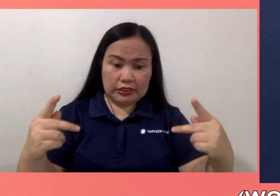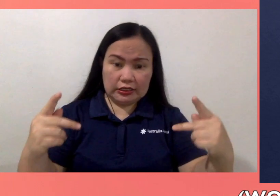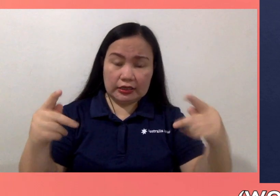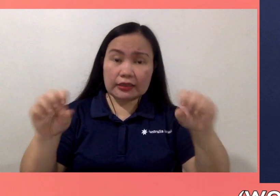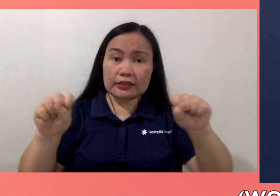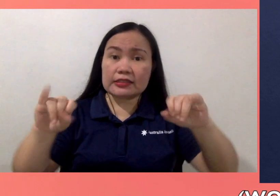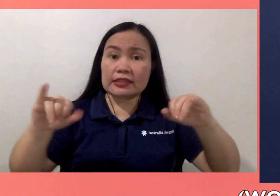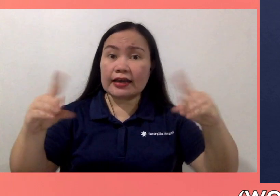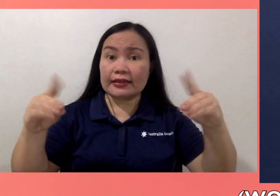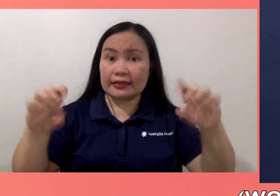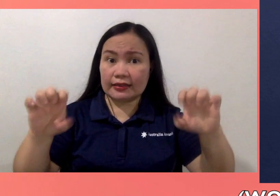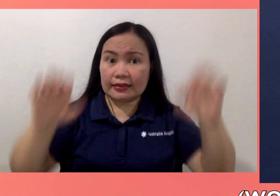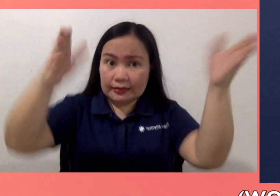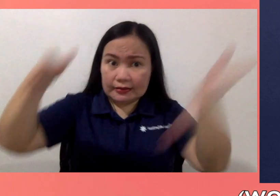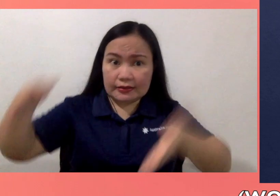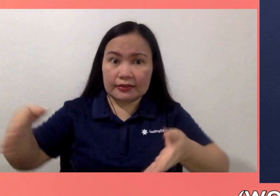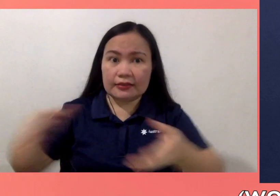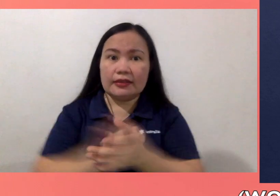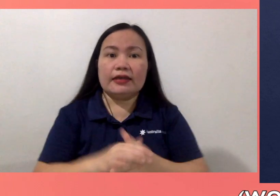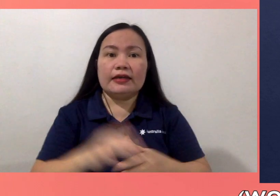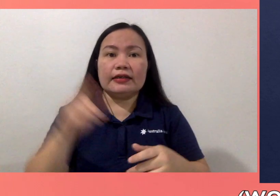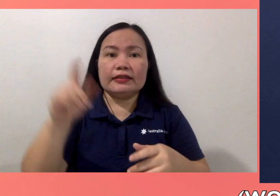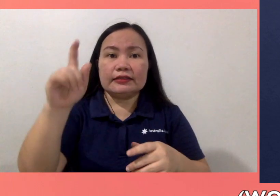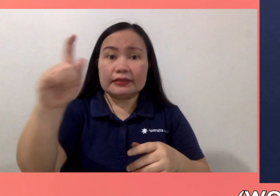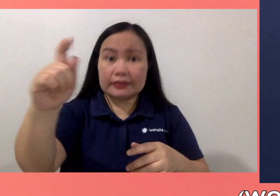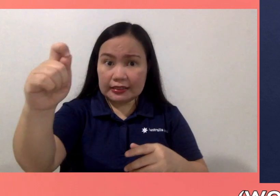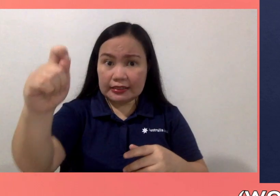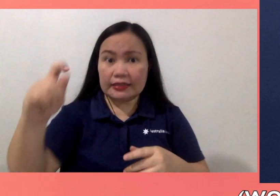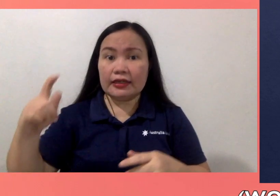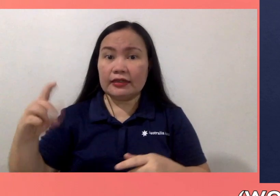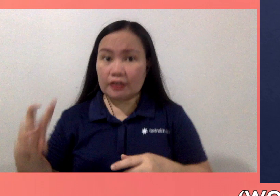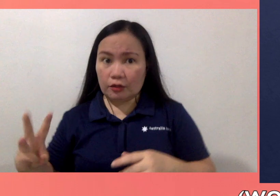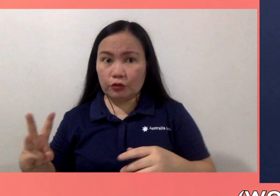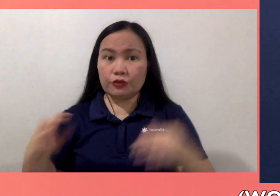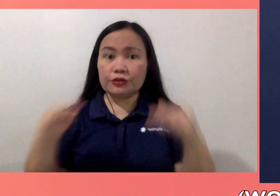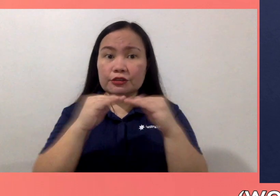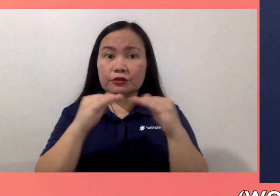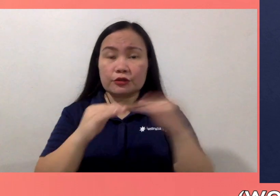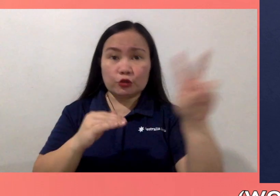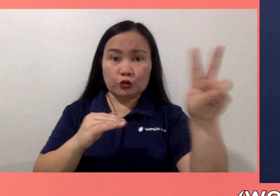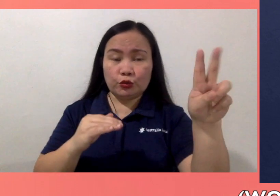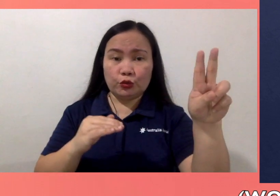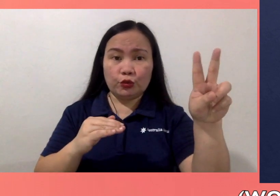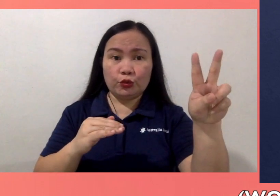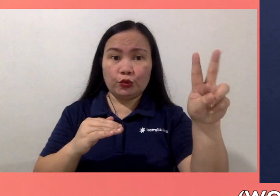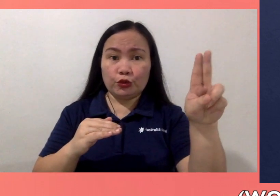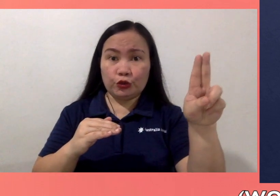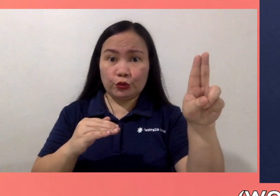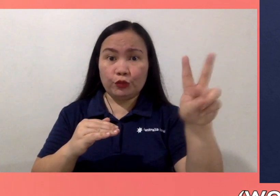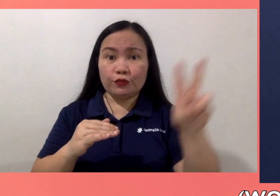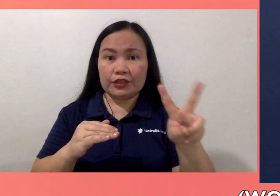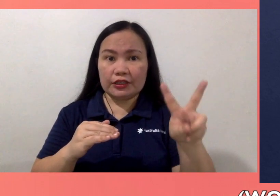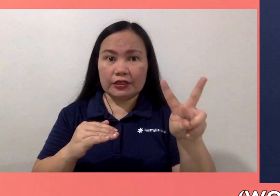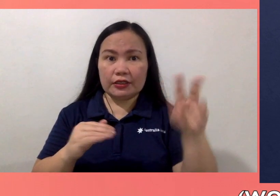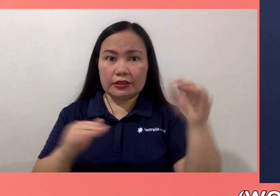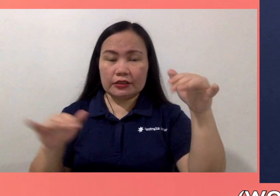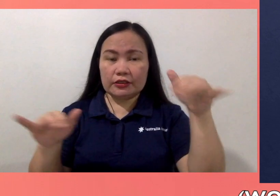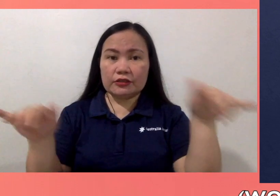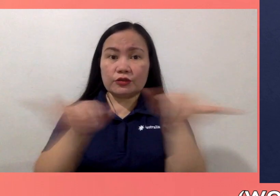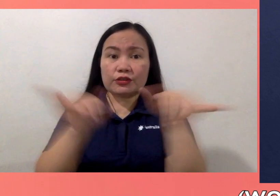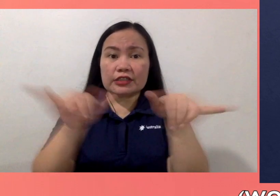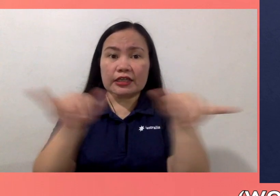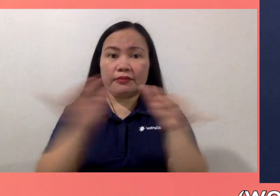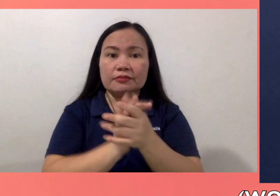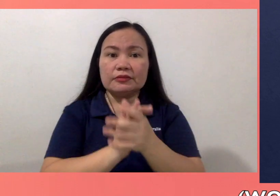side TW is congruent to side UV. Okay? So, ibig sabihin, equal yung sukat